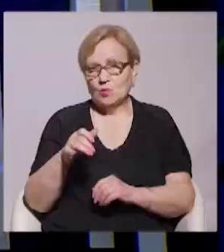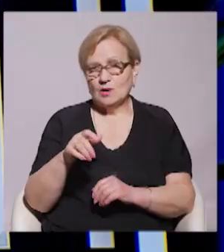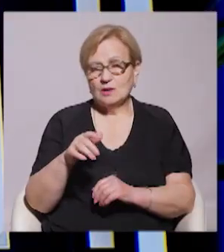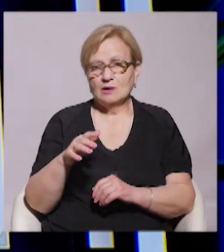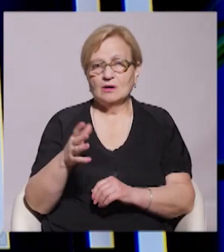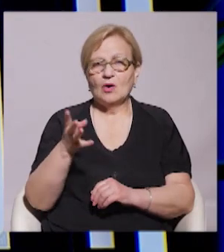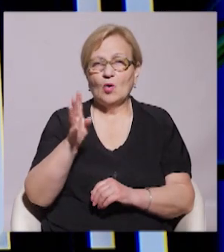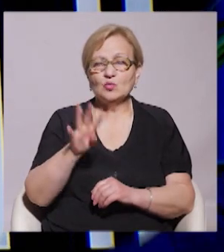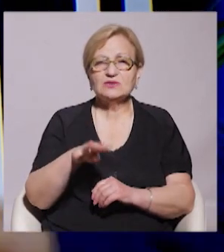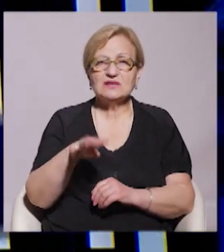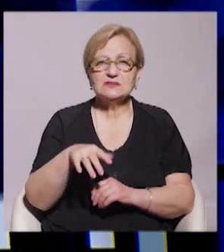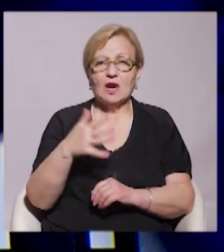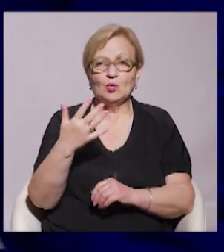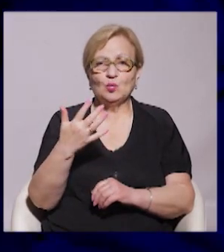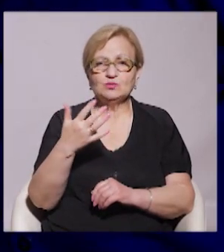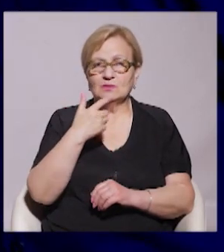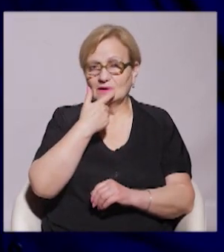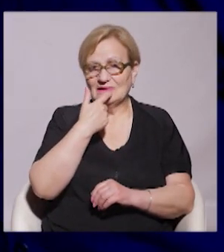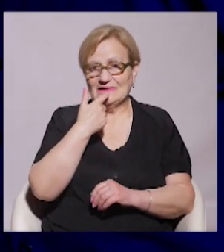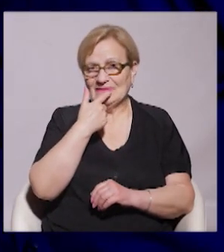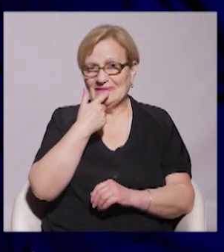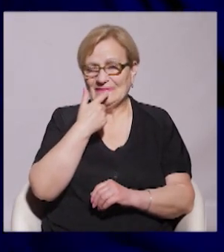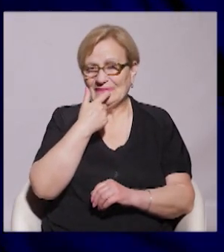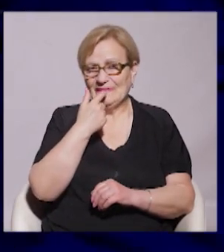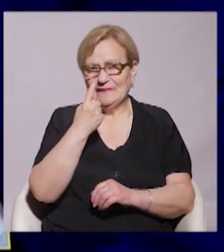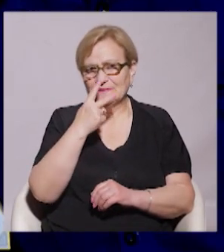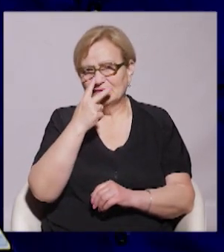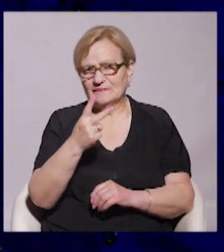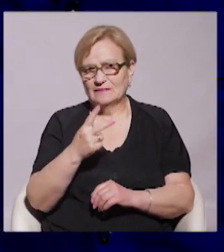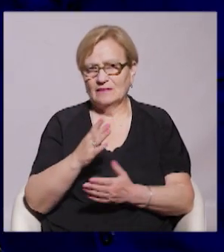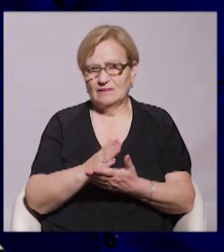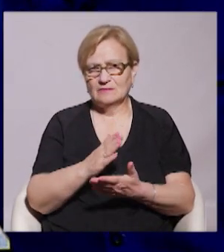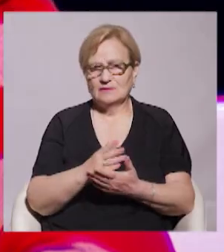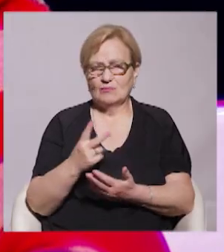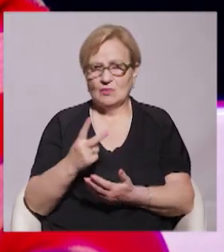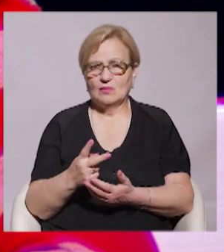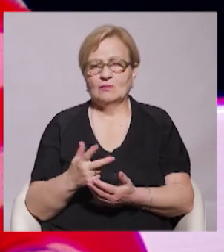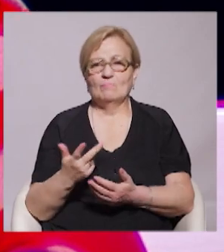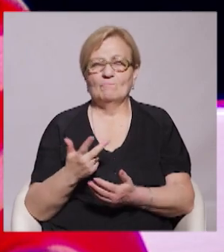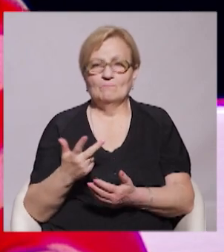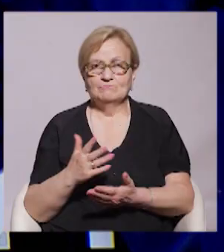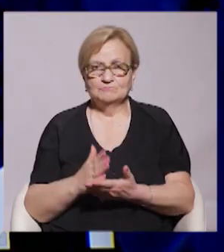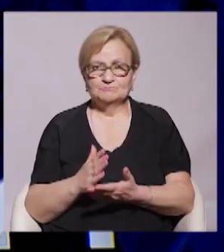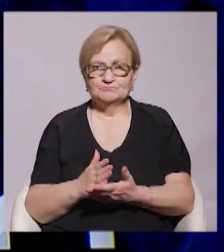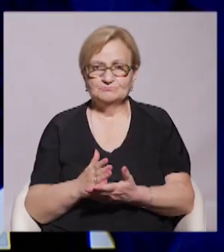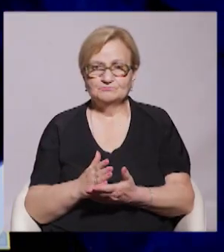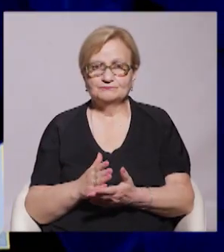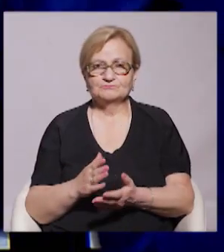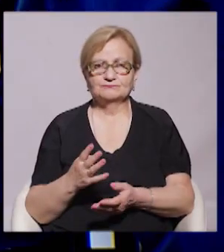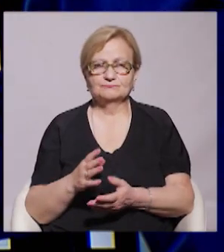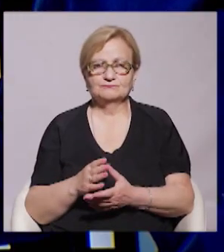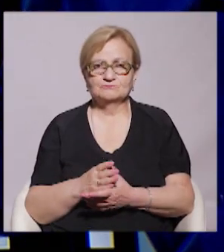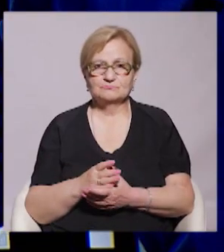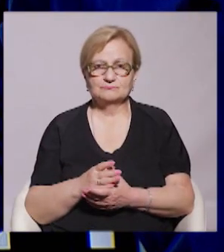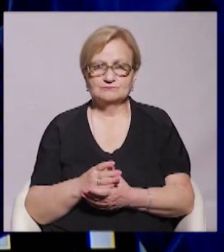თქვი? 4. 4 ცალი. 1 შედავ აქ არის, მეორე აქ, მესამე